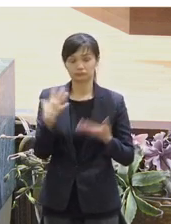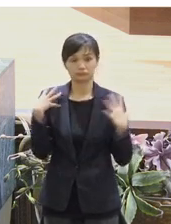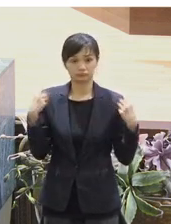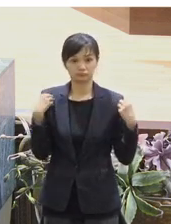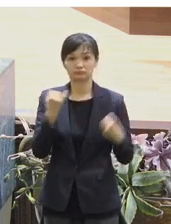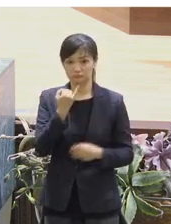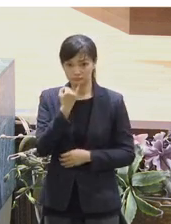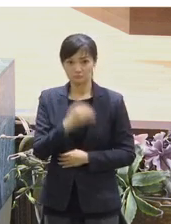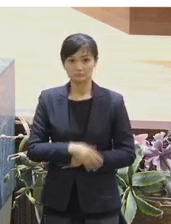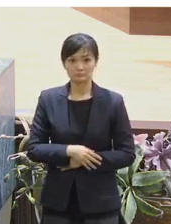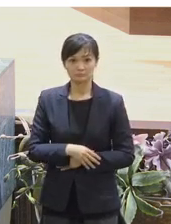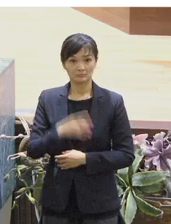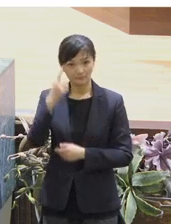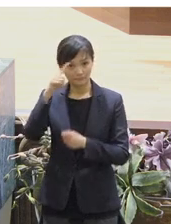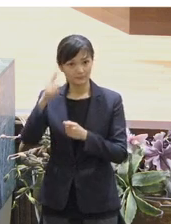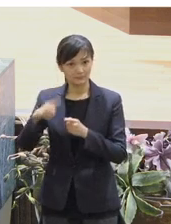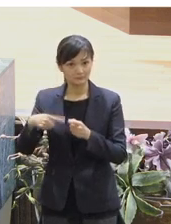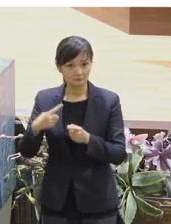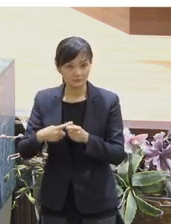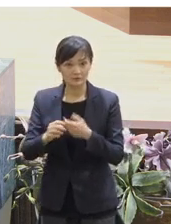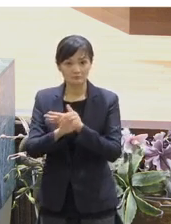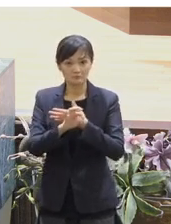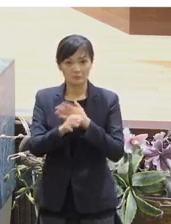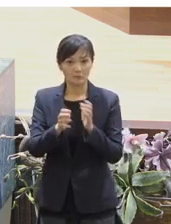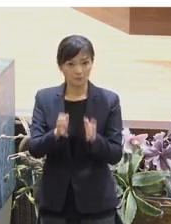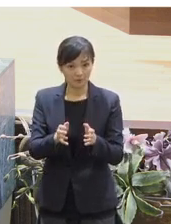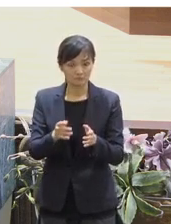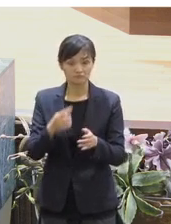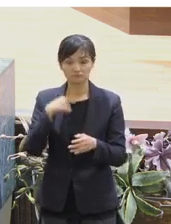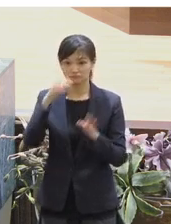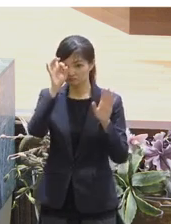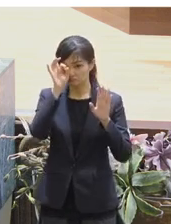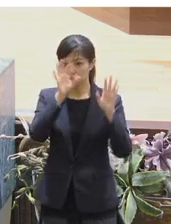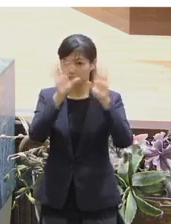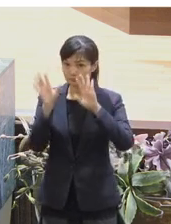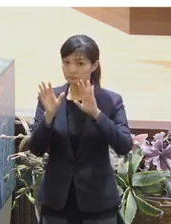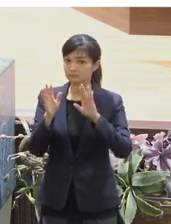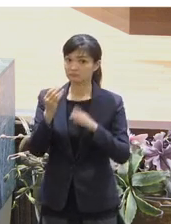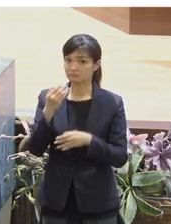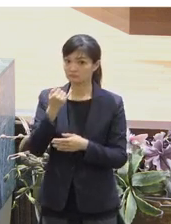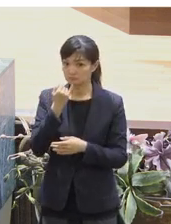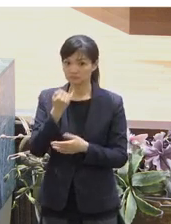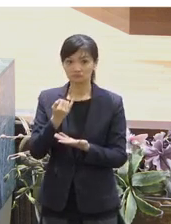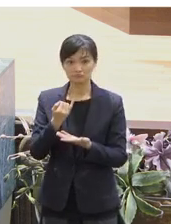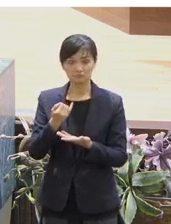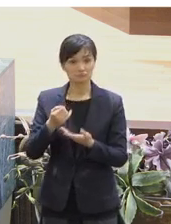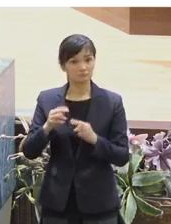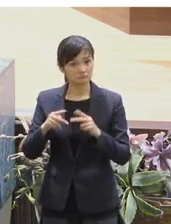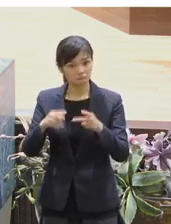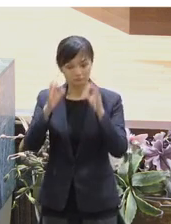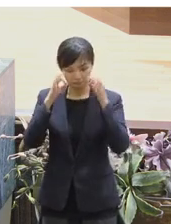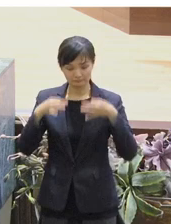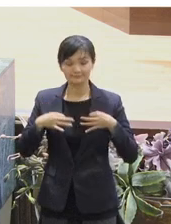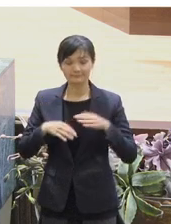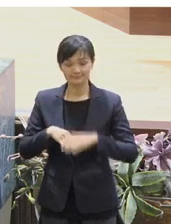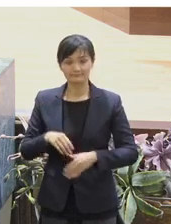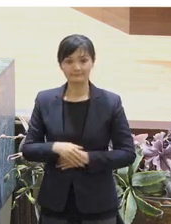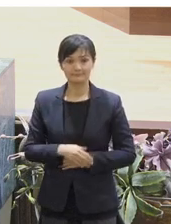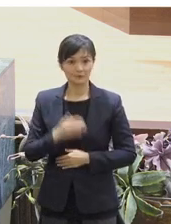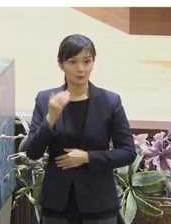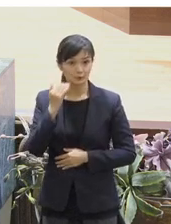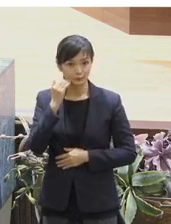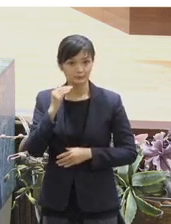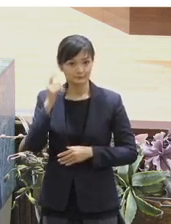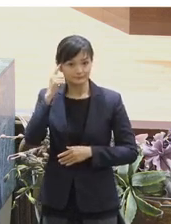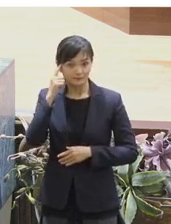那明年当然小规模试办要看试办的情况，再来决定之后换发的时程。所以现在就是，如果你想